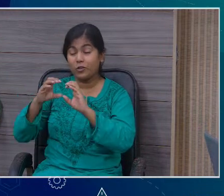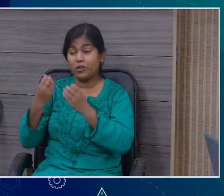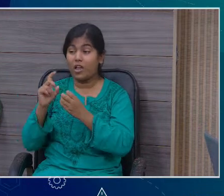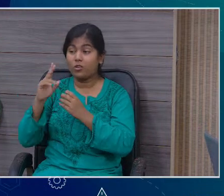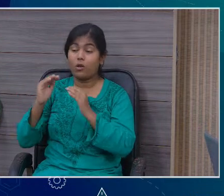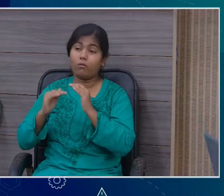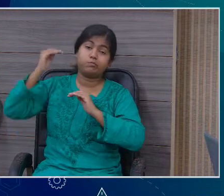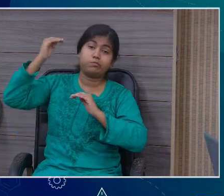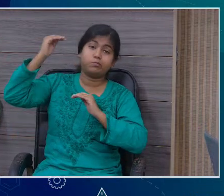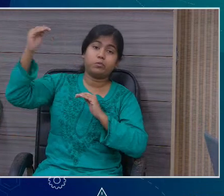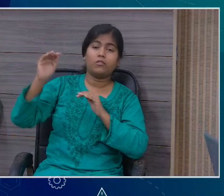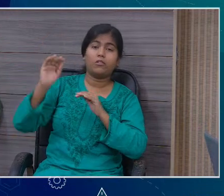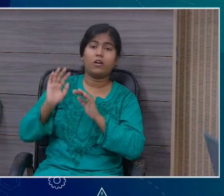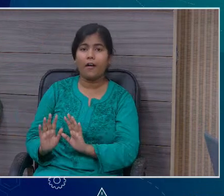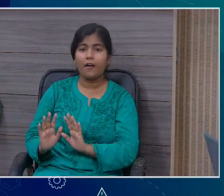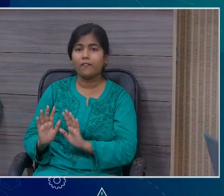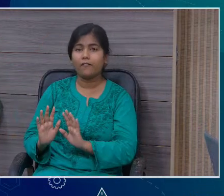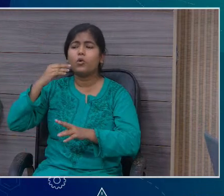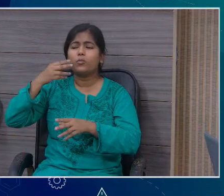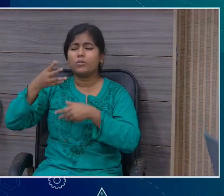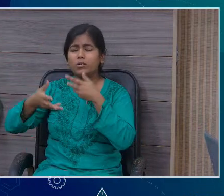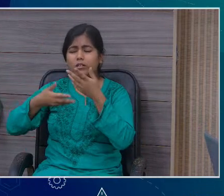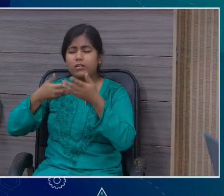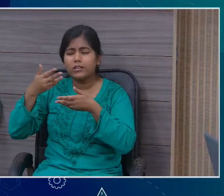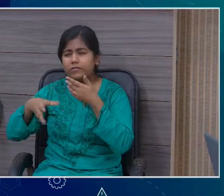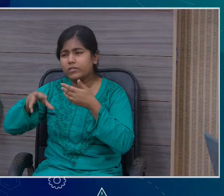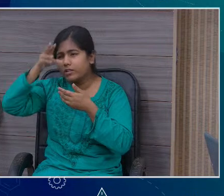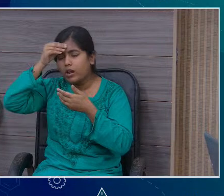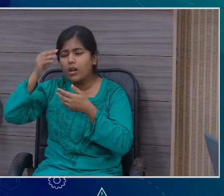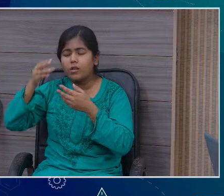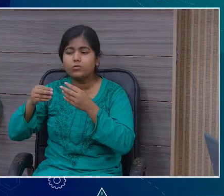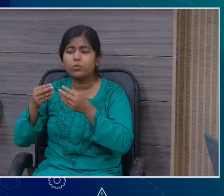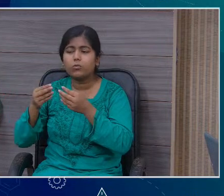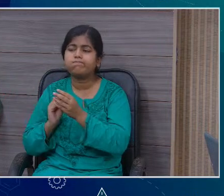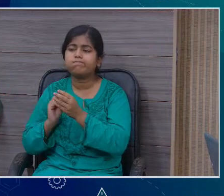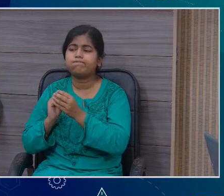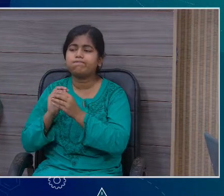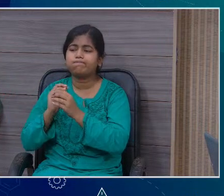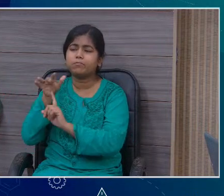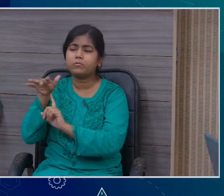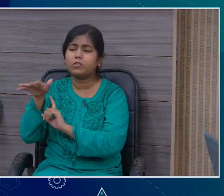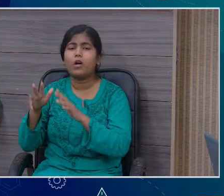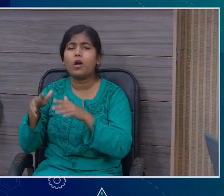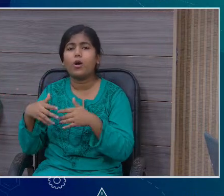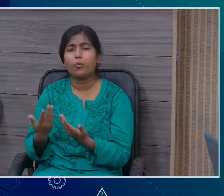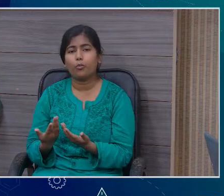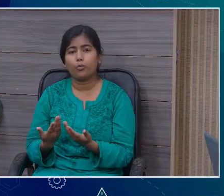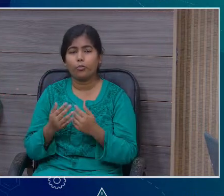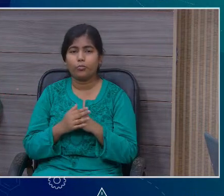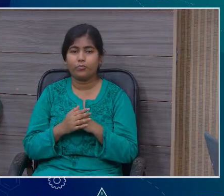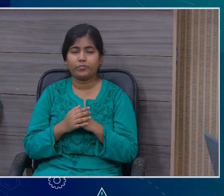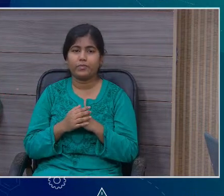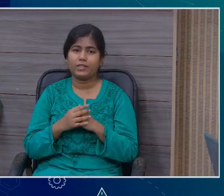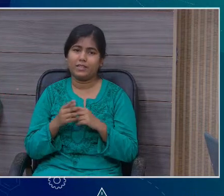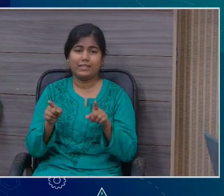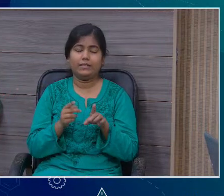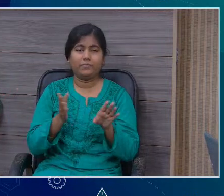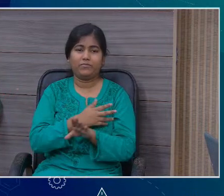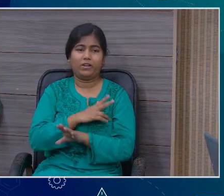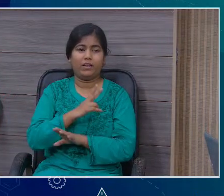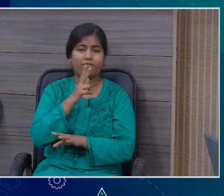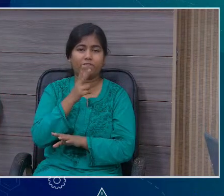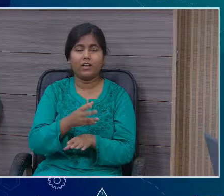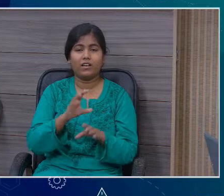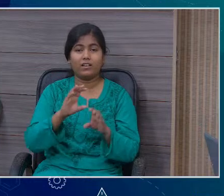बच्चों के लिए ये मॉरल किस तरह से समझाया जा सकता है? Yes, we can. इन बच्चों के लिए, जैसे अभी मैंने बताया, क्लास 12th इज अ क्लास वेयरइन